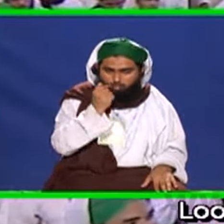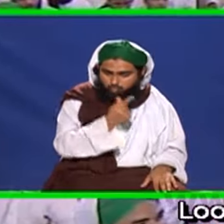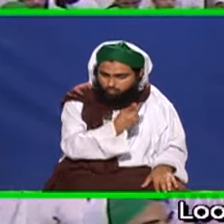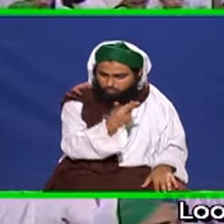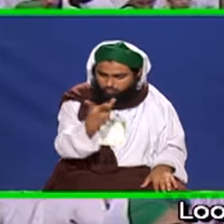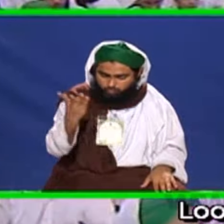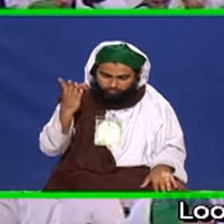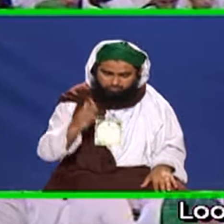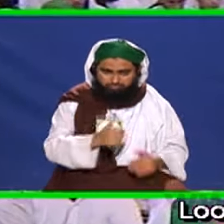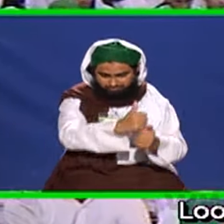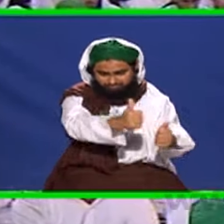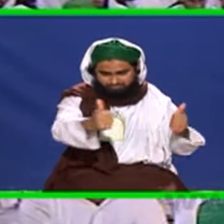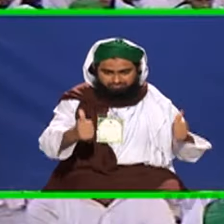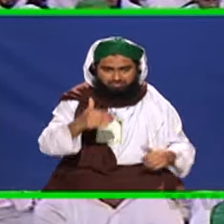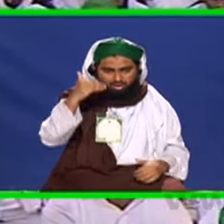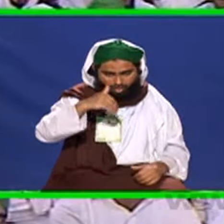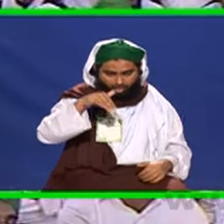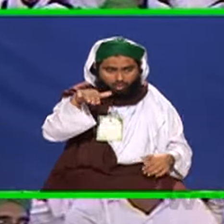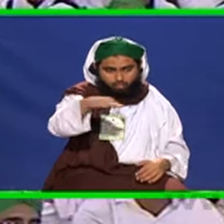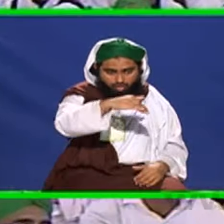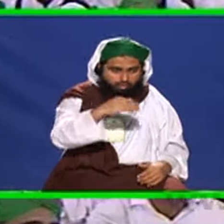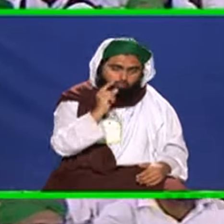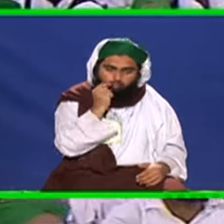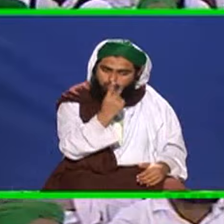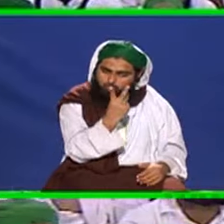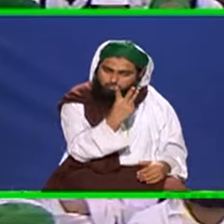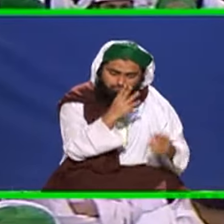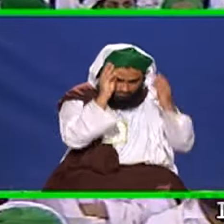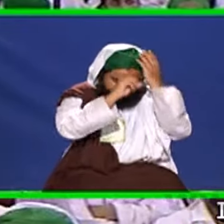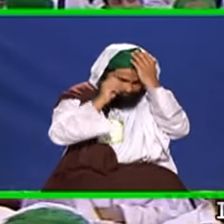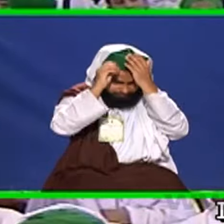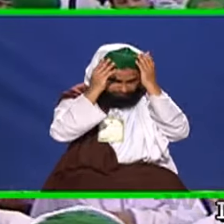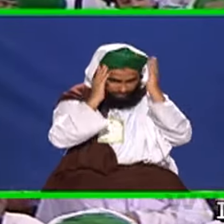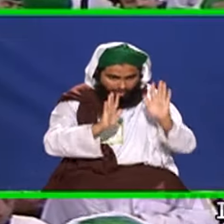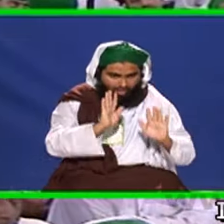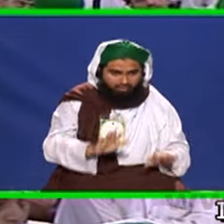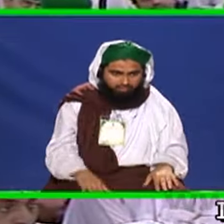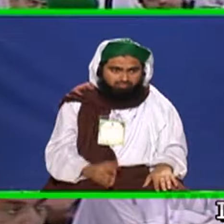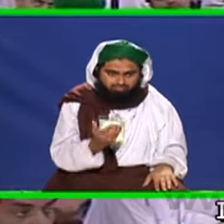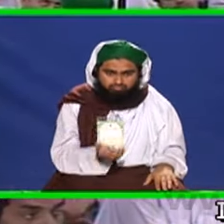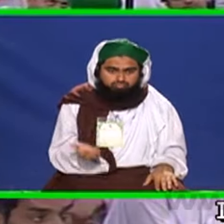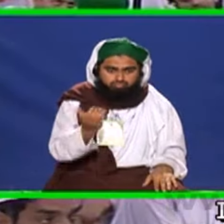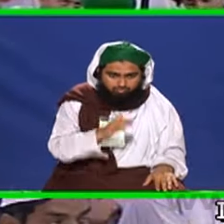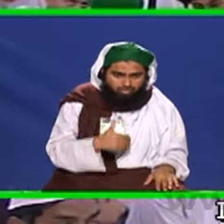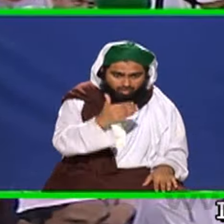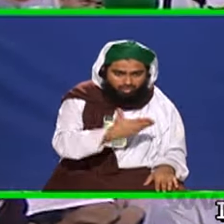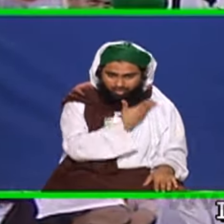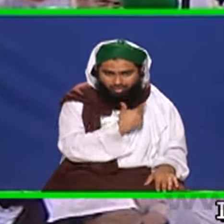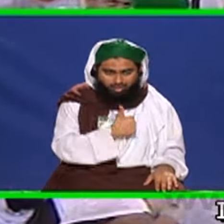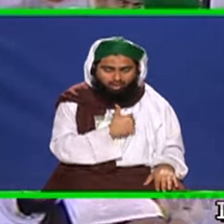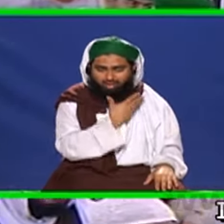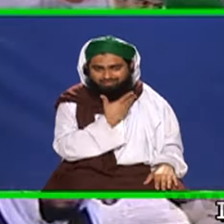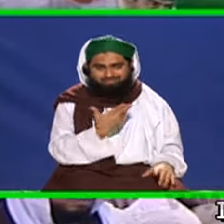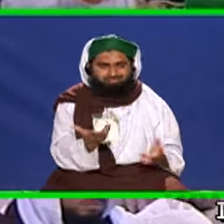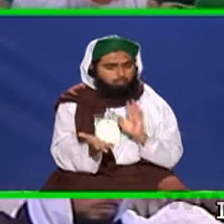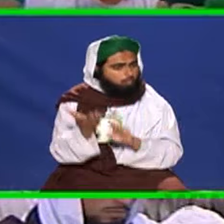بے شمار بھائی بیٹھے اور چند بھائیوں کے سر پہ عوام نظر آتا ہے. کیوں یہ تو یقیناً آئندہ جو میرا سب چادریں اوڑھ کر وہ نہیں آئیں گے,